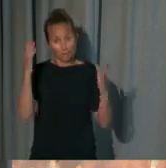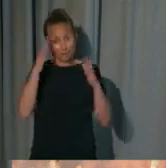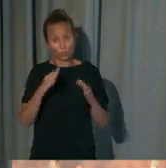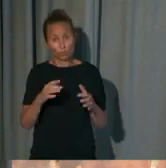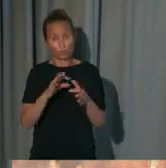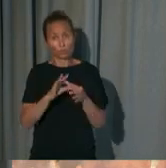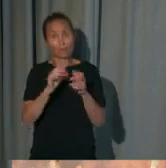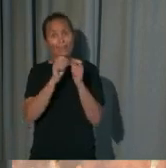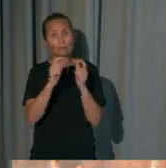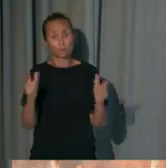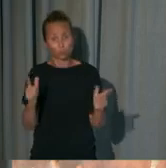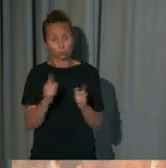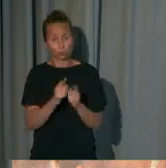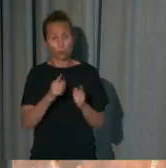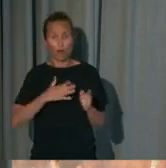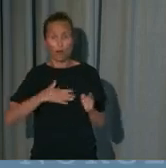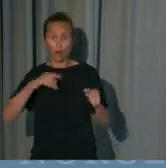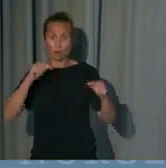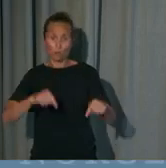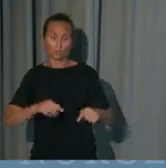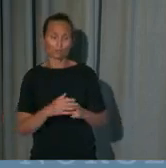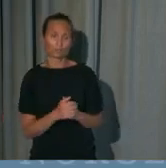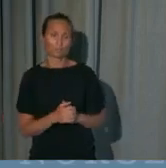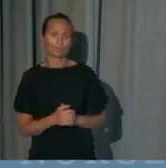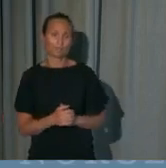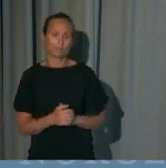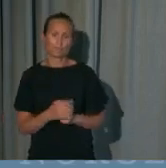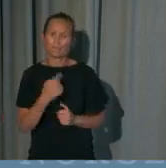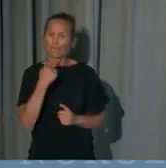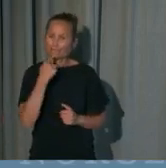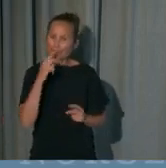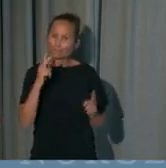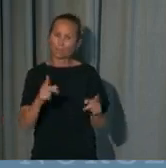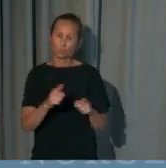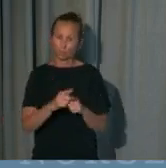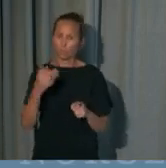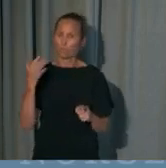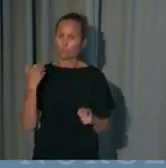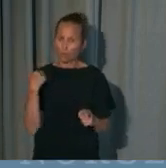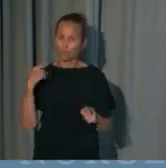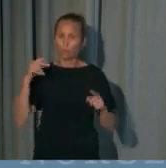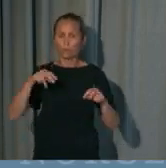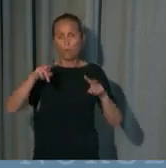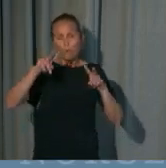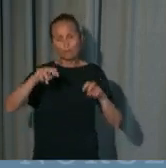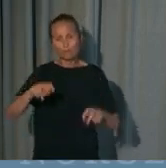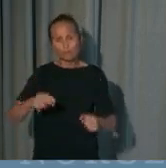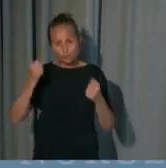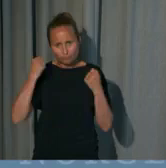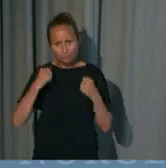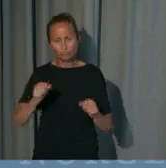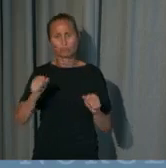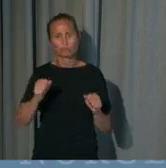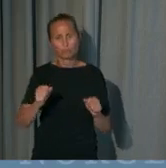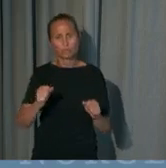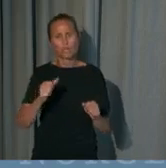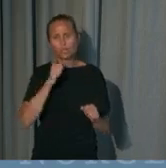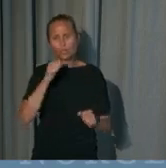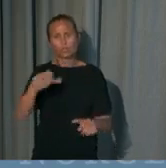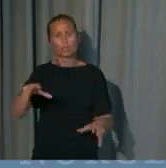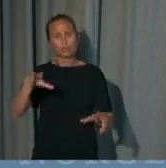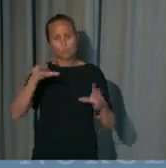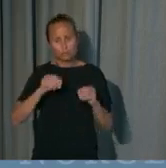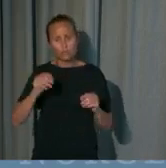den informasjonen vi nå har? Jeg sier det samme som jeg har sagt tidligere, at nå det en etterforskning som pågår. Vi må få kunnskap om